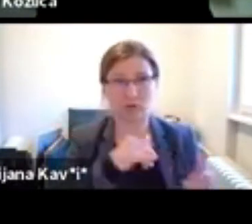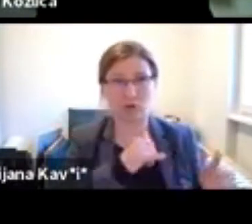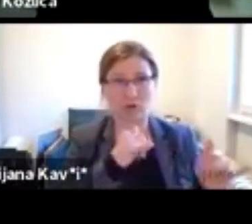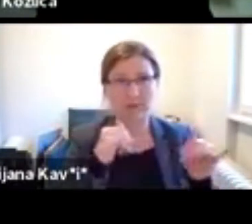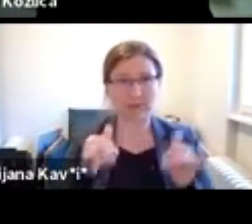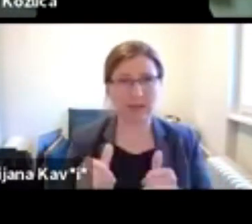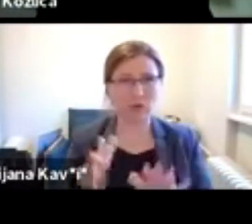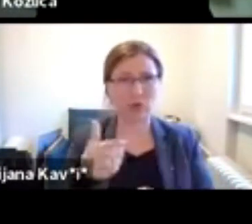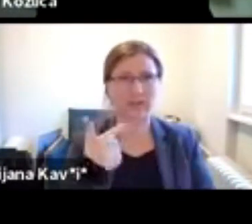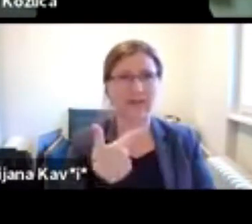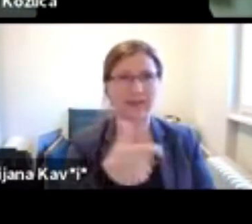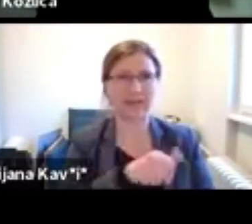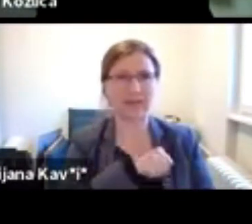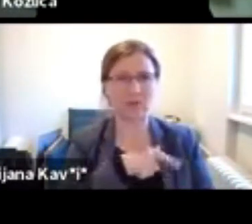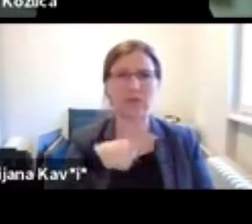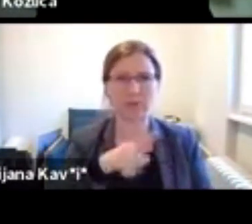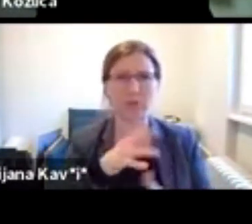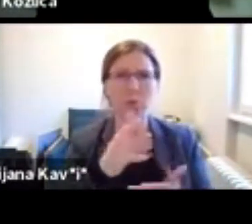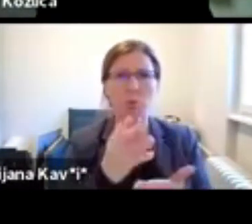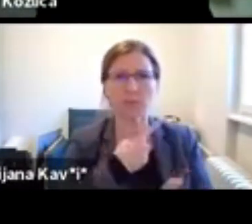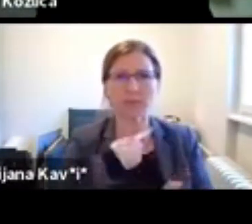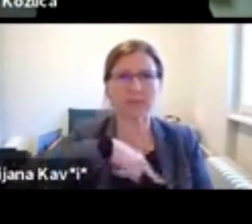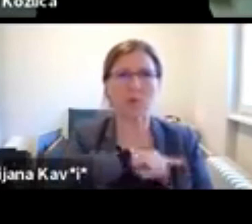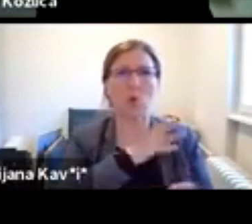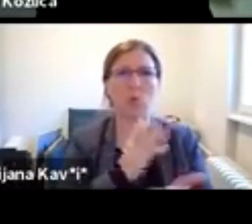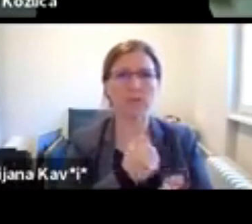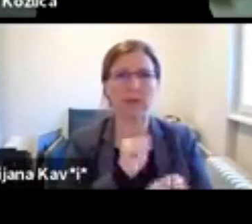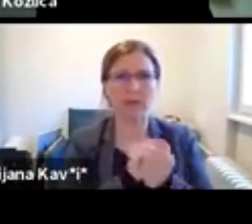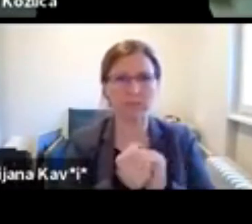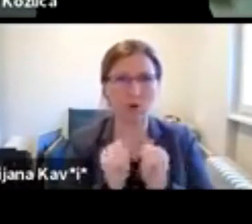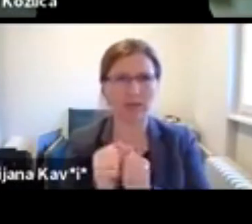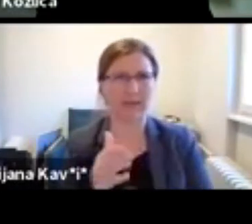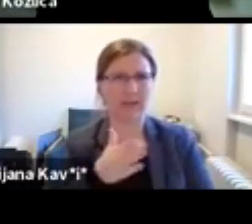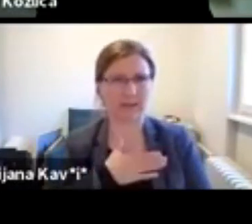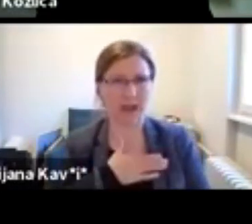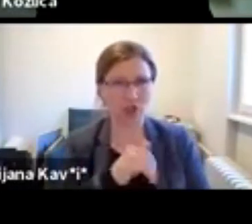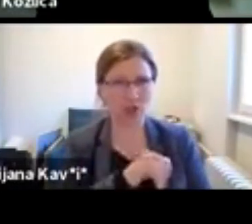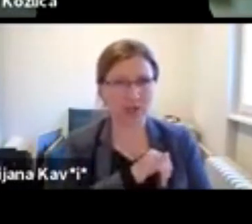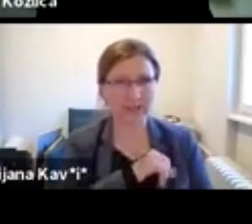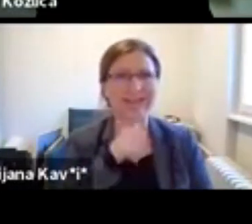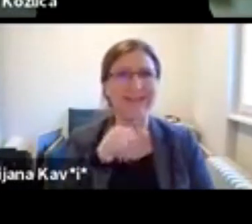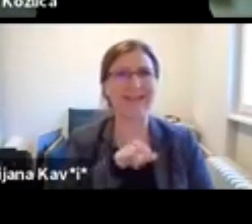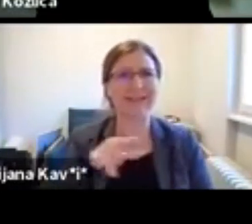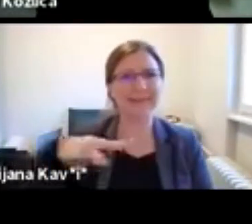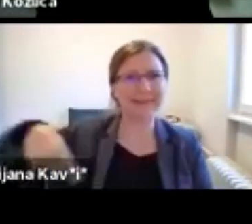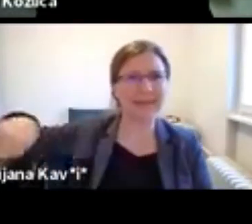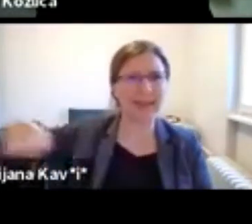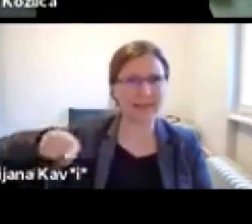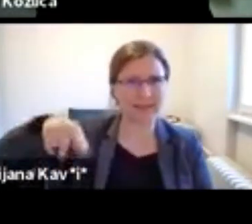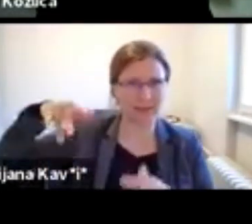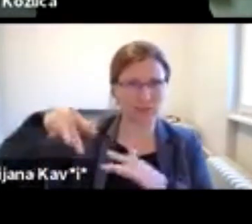otprilike se boriti za interese i ustanove, ali i onih osoba koje zastupamo, to ćemo i dalje